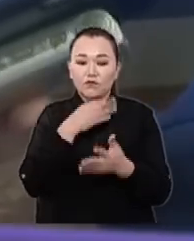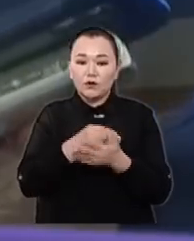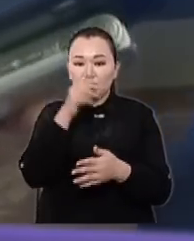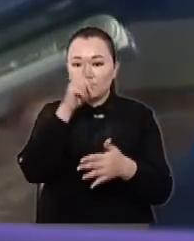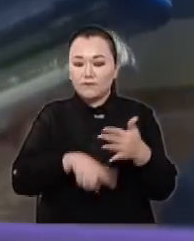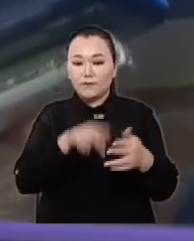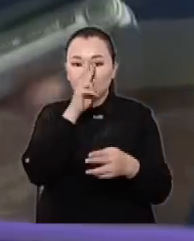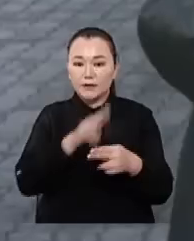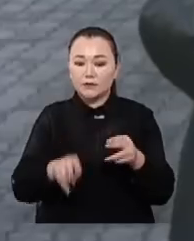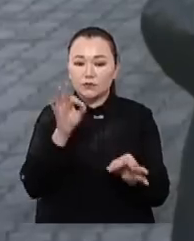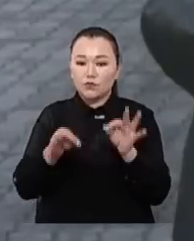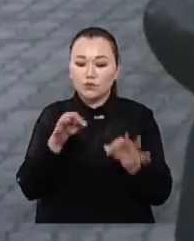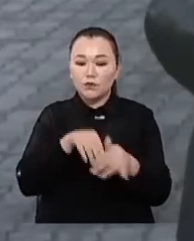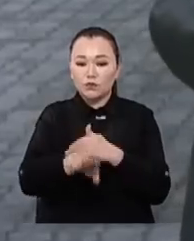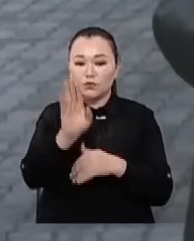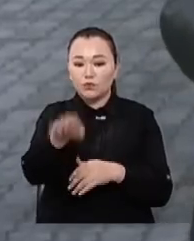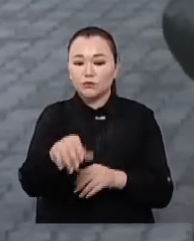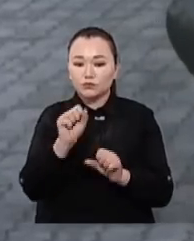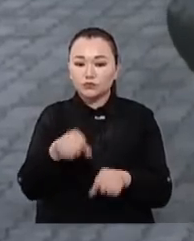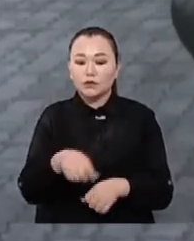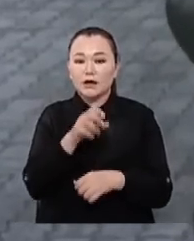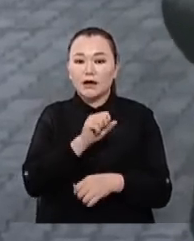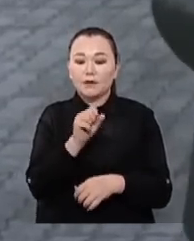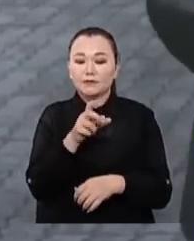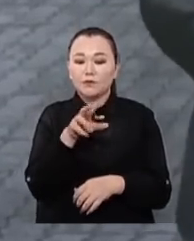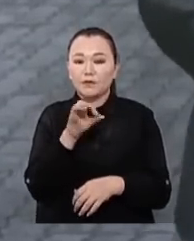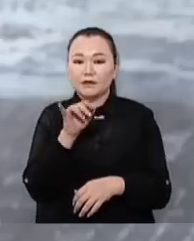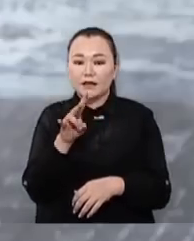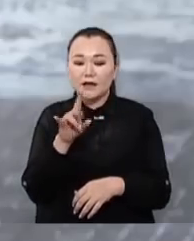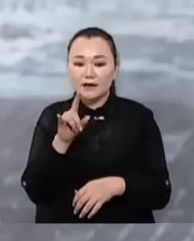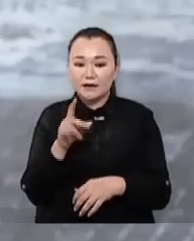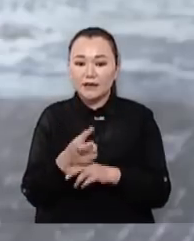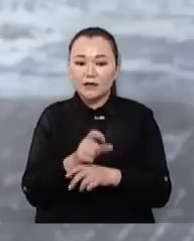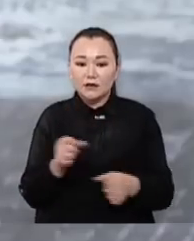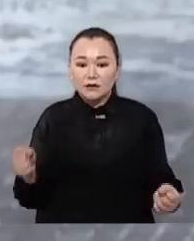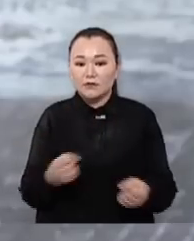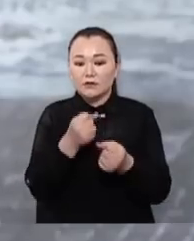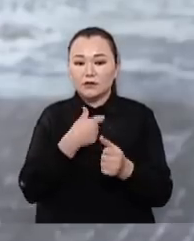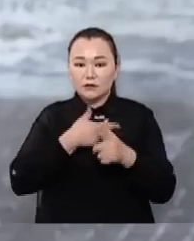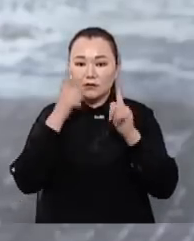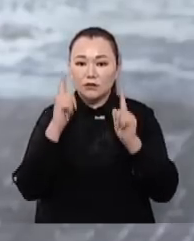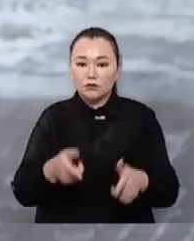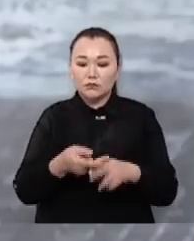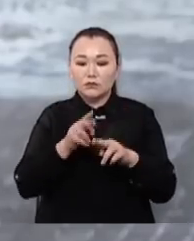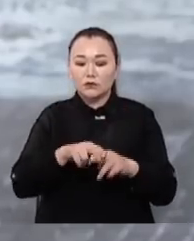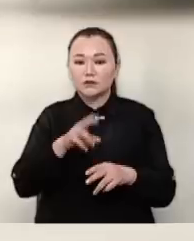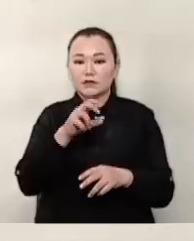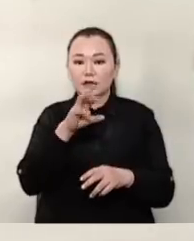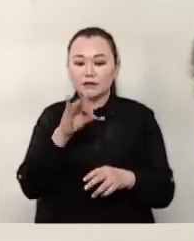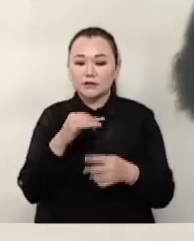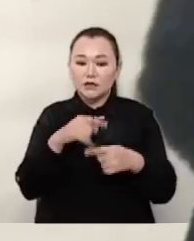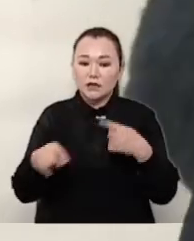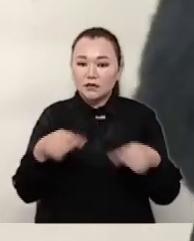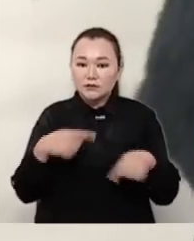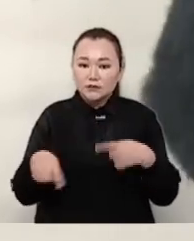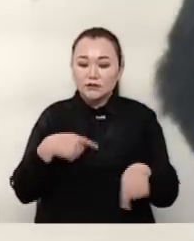деген нормамен кетеді. Саясаттанушы Аман Мәмбетәлі бұл заңды қос қолдап қолдаймын дейді. Себебі саяси жүйенің түрленуін